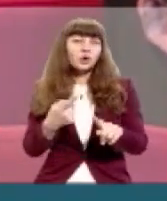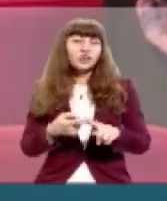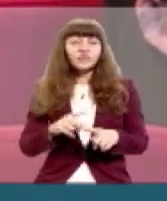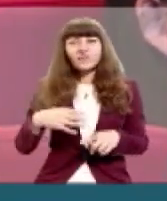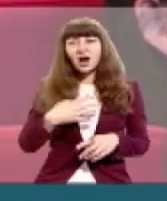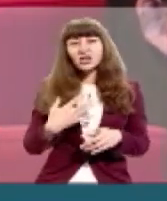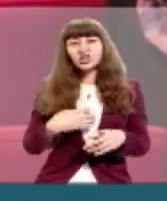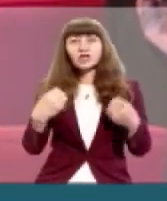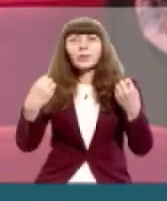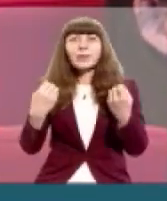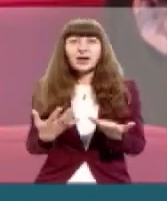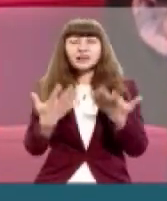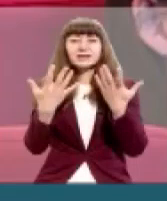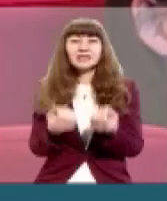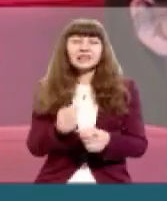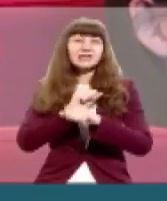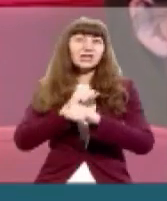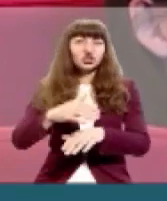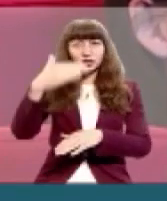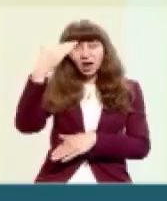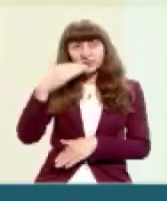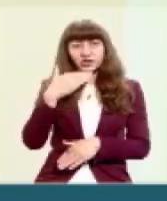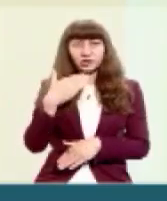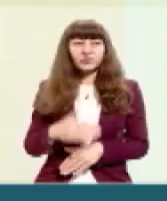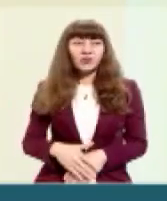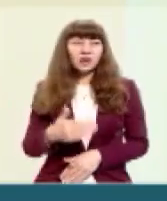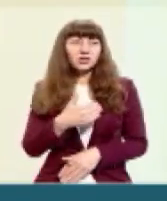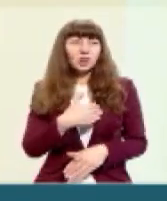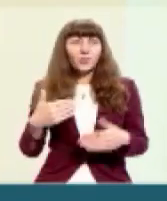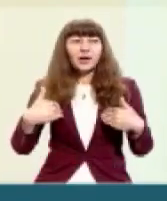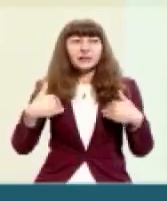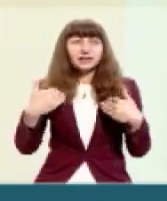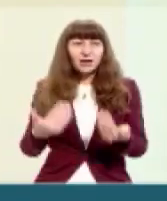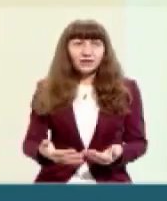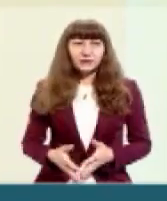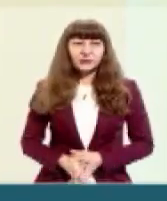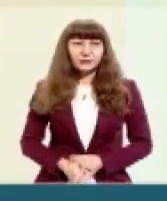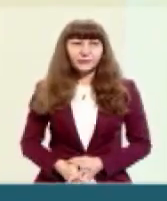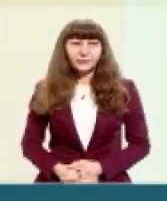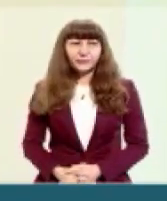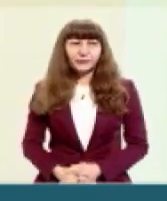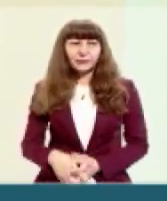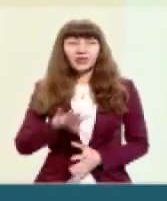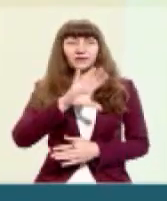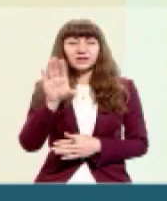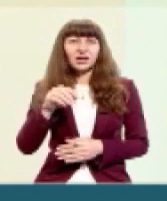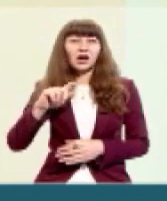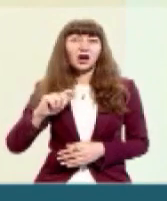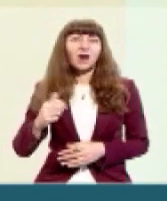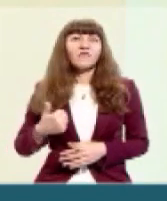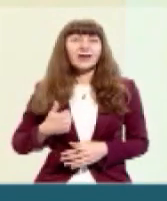каждого военнослужащего праздник – День защитника Отечества. Хотелось бы поздравить всех